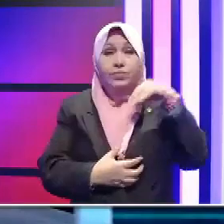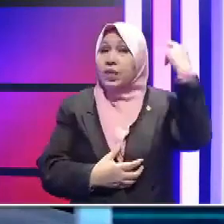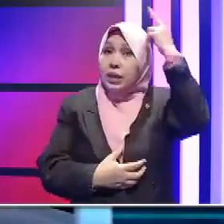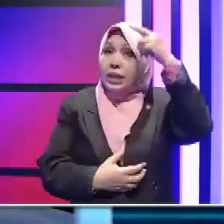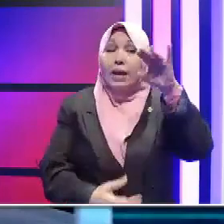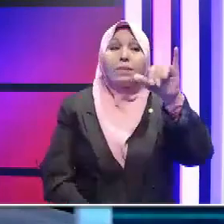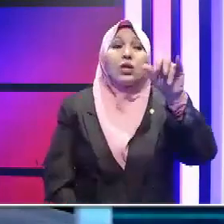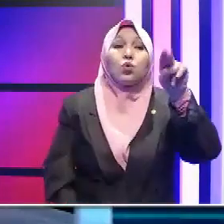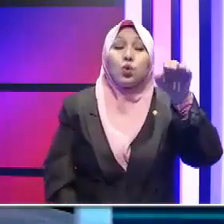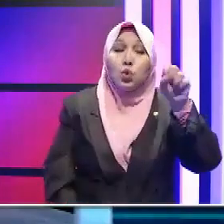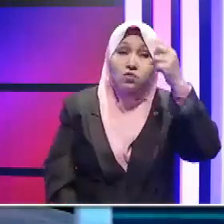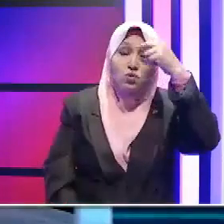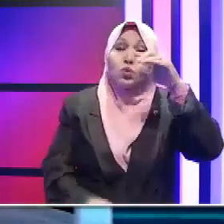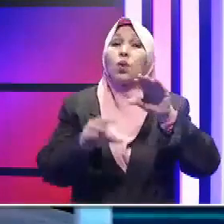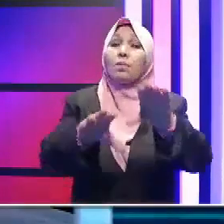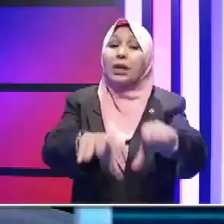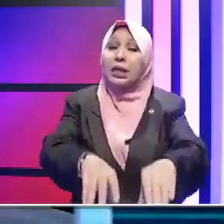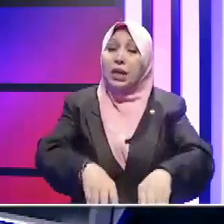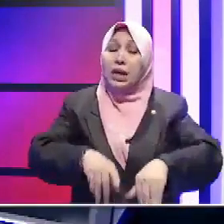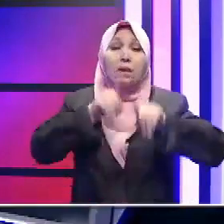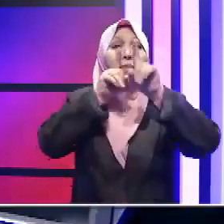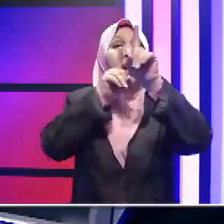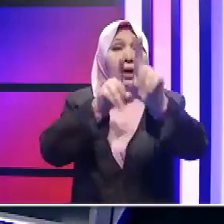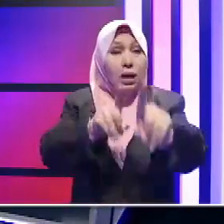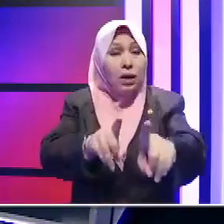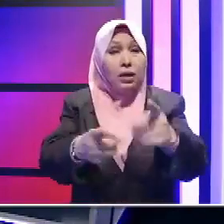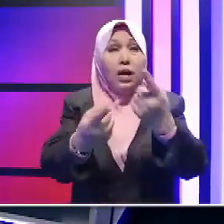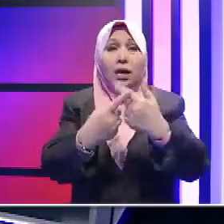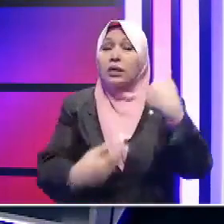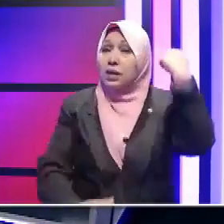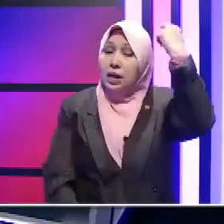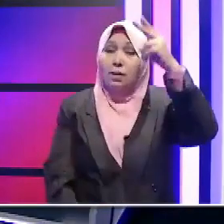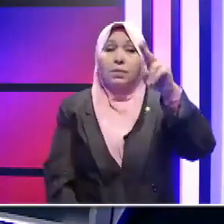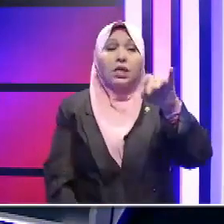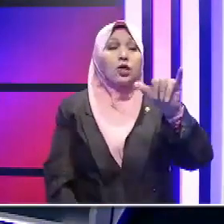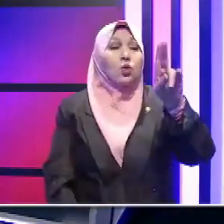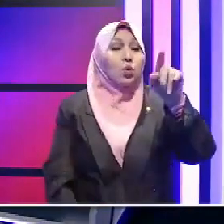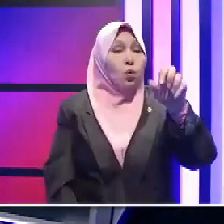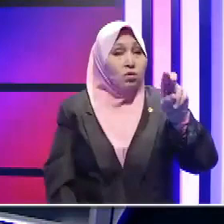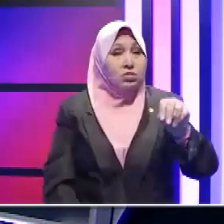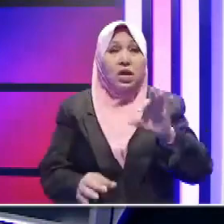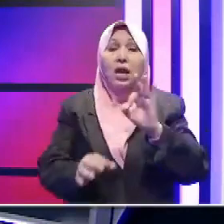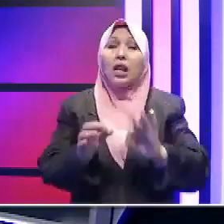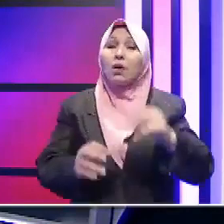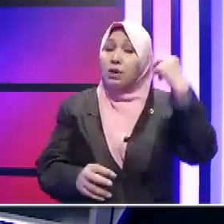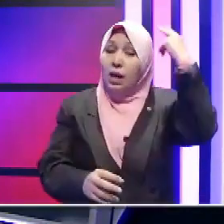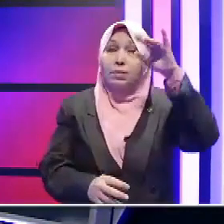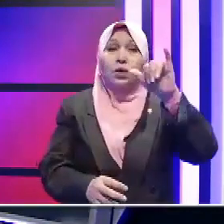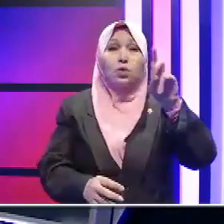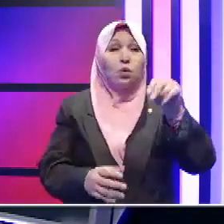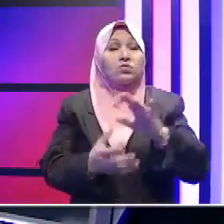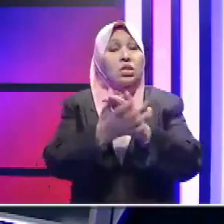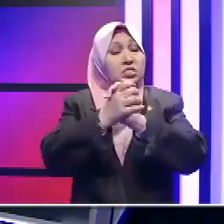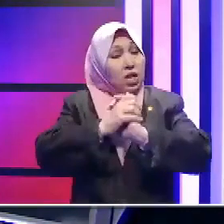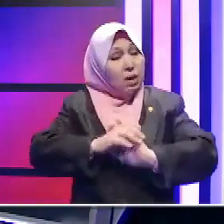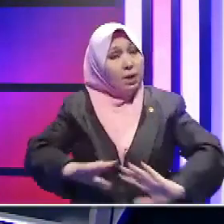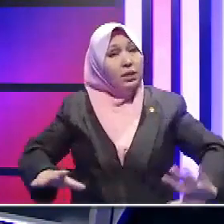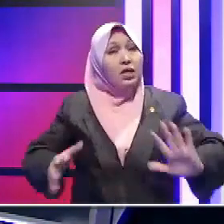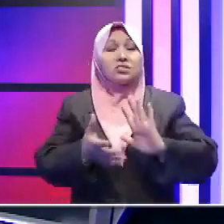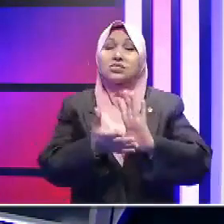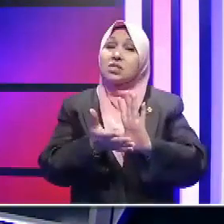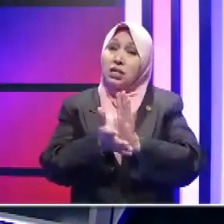untuk menerima arahan daripada Nabi Yunus artinya kalau Nabi Yunus Itu mau kan keselamatan maka